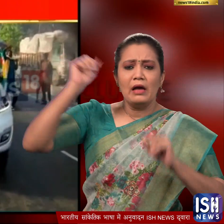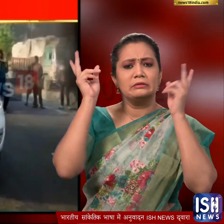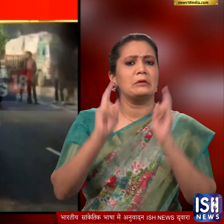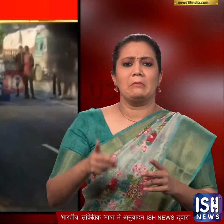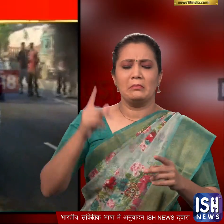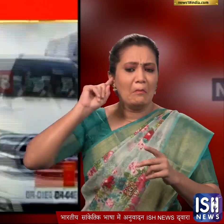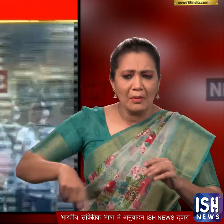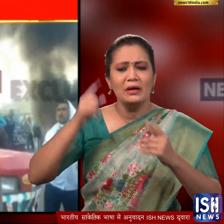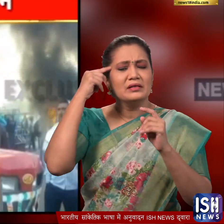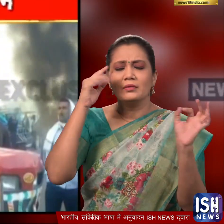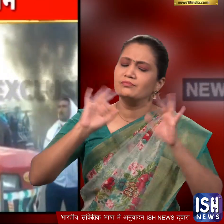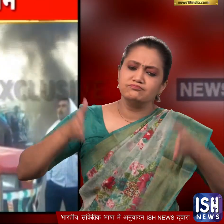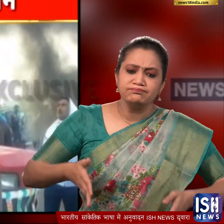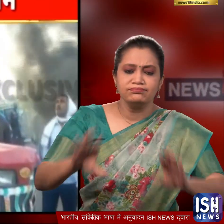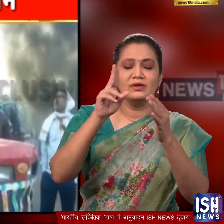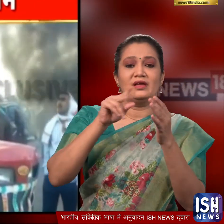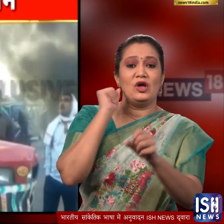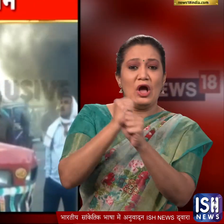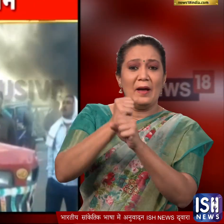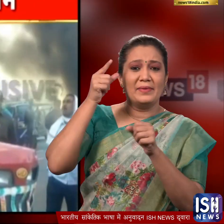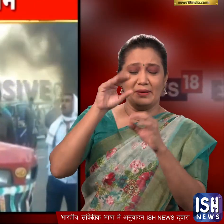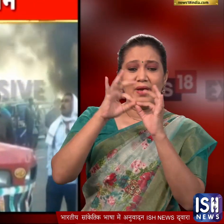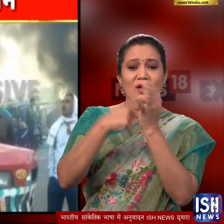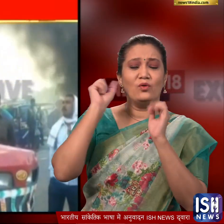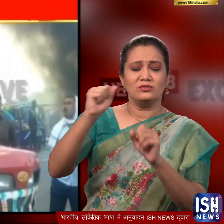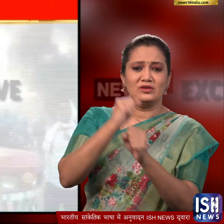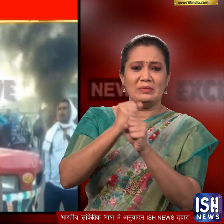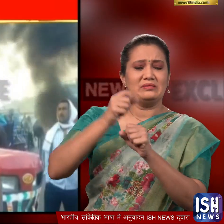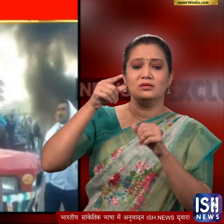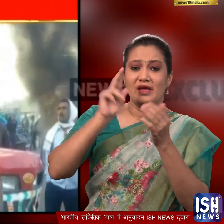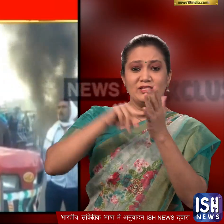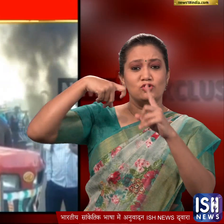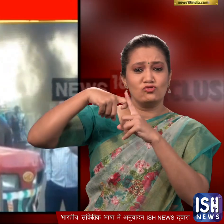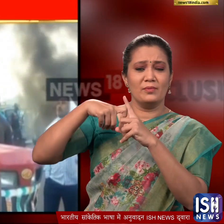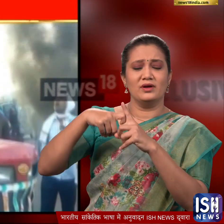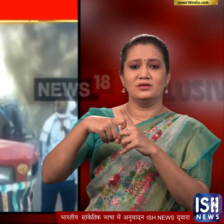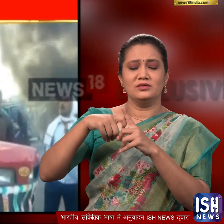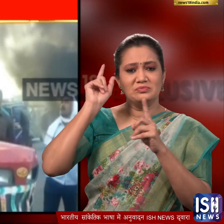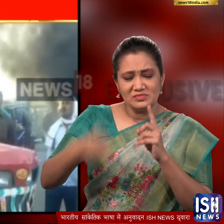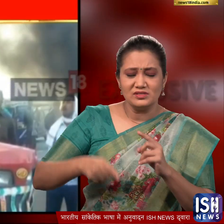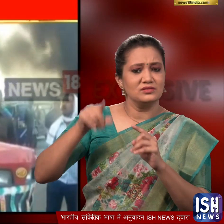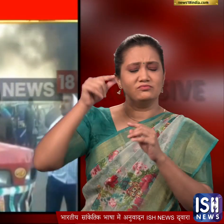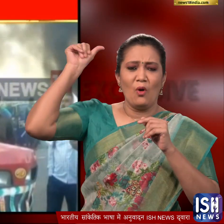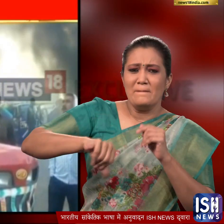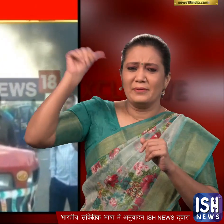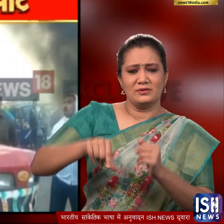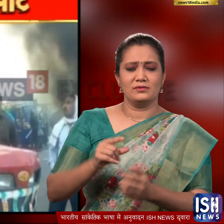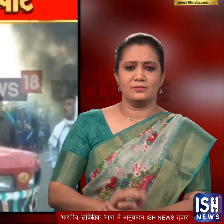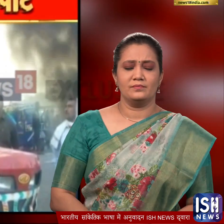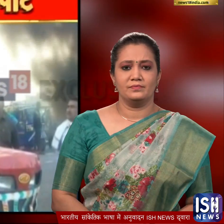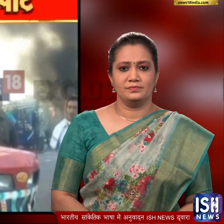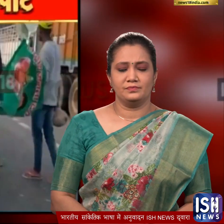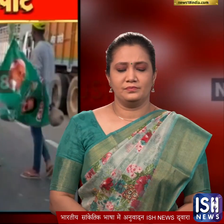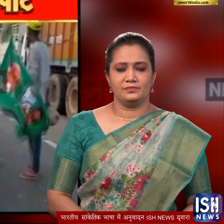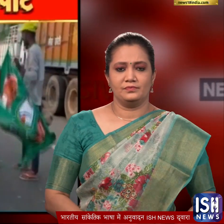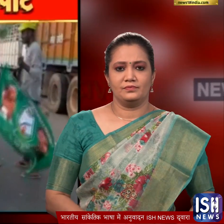उसका कोई असर नहीं हुआ। उन्होंने बीच सड़क पर ही नीतीश सरकार के खिलाफ खूब नारे लगाए। नीतीश कुमार होश में आओ, होश में आओ, होश